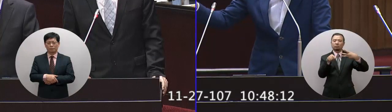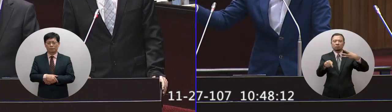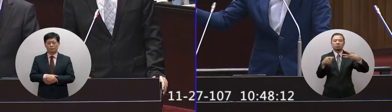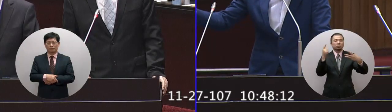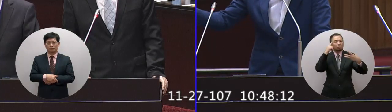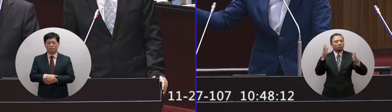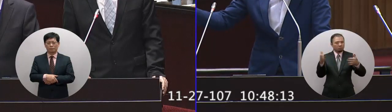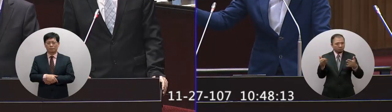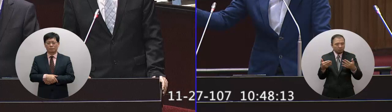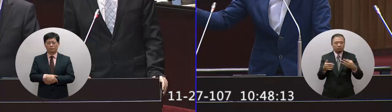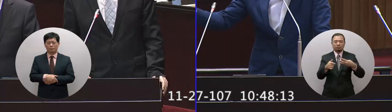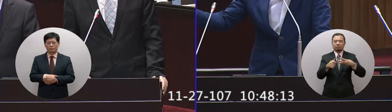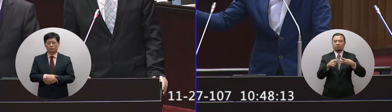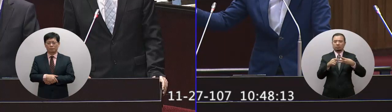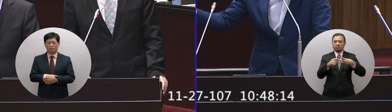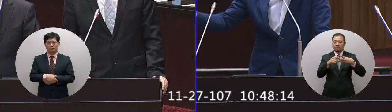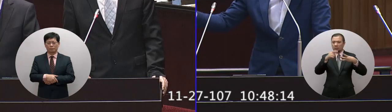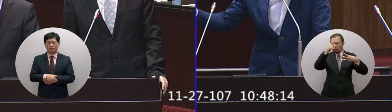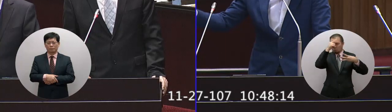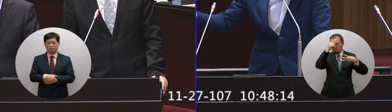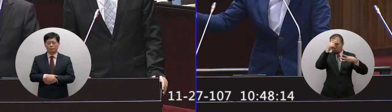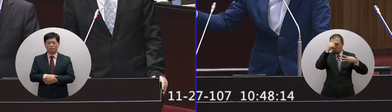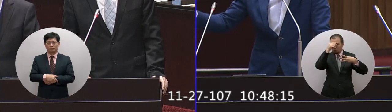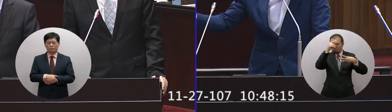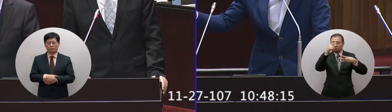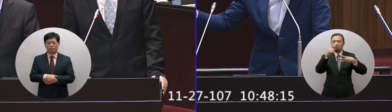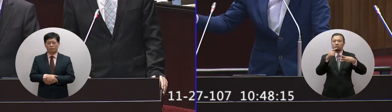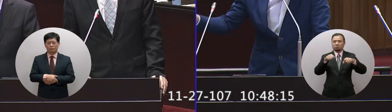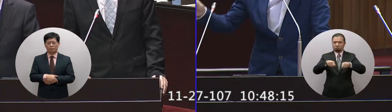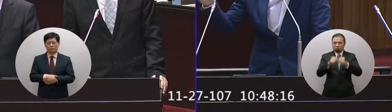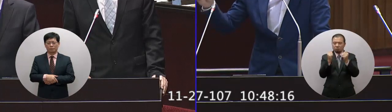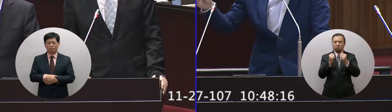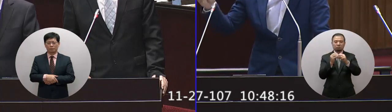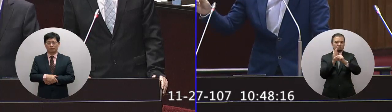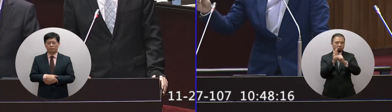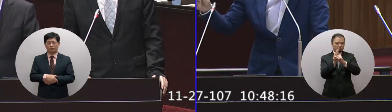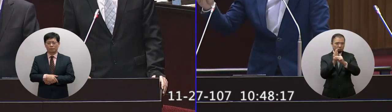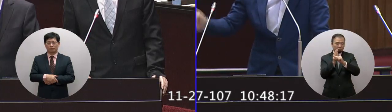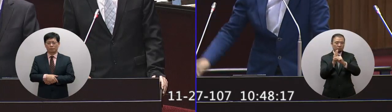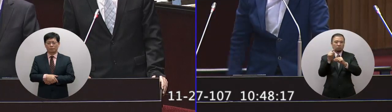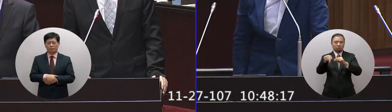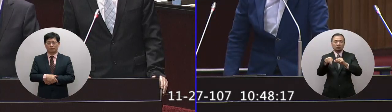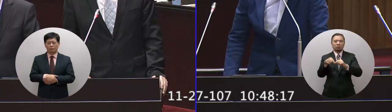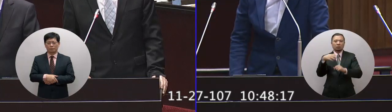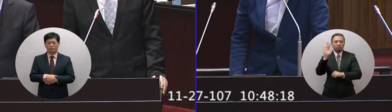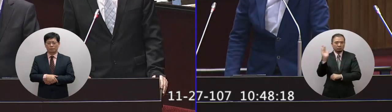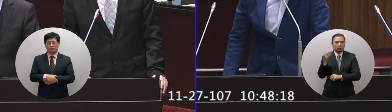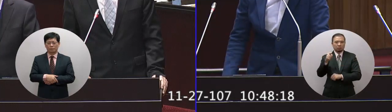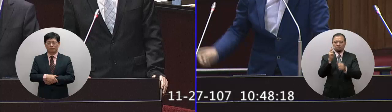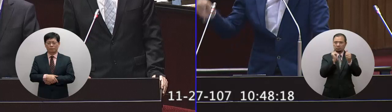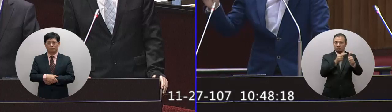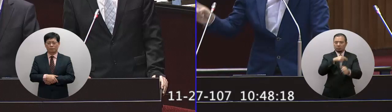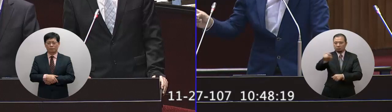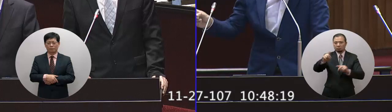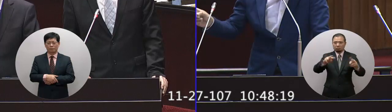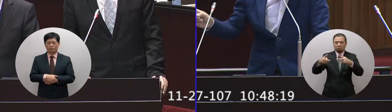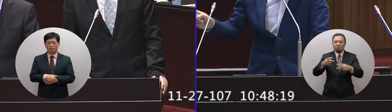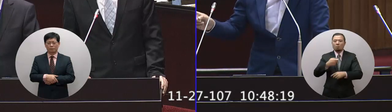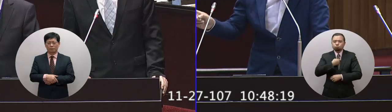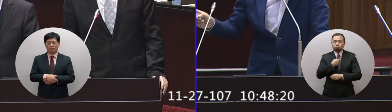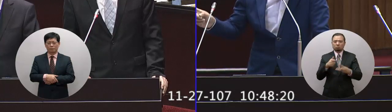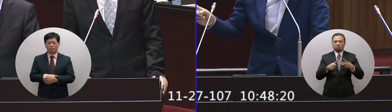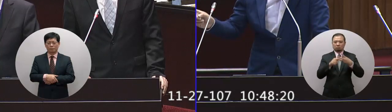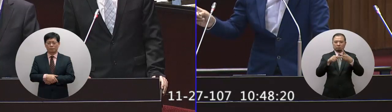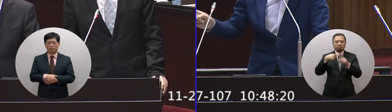度，黄色的是故障是中度，可是已经需要检修人员来了，重度的是红